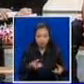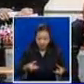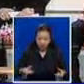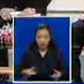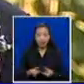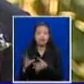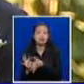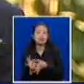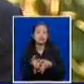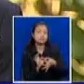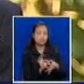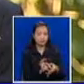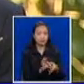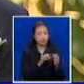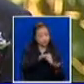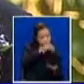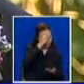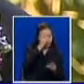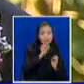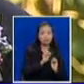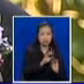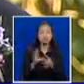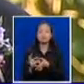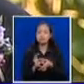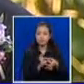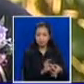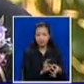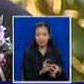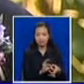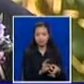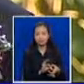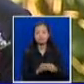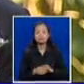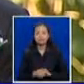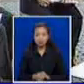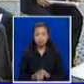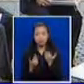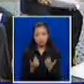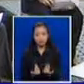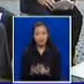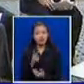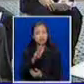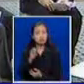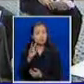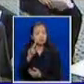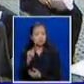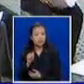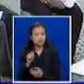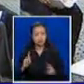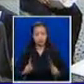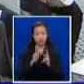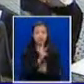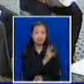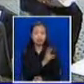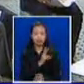เนี่ยมากขึ้นนะครับท่านรัฐมนตรีตอนนี้ก็ไปดำรงตำแหน่งที่กระทรวงสาธารณสุขนะครับแต่ว่าท่านได้ได้บอกว่าได้มี